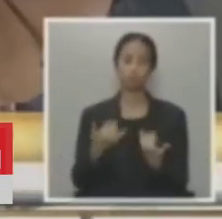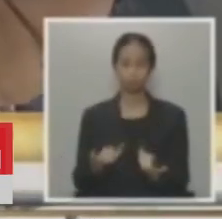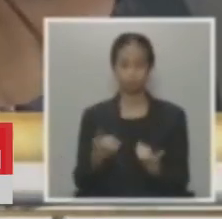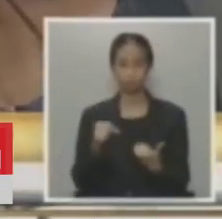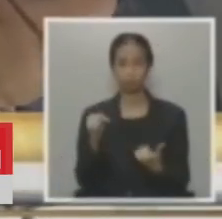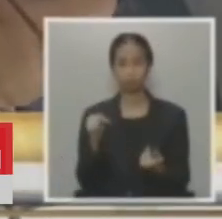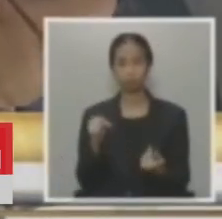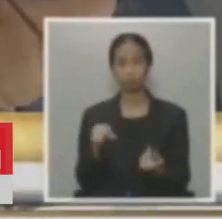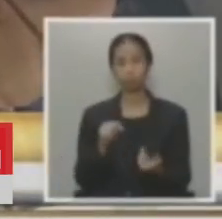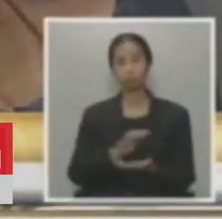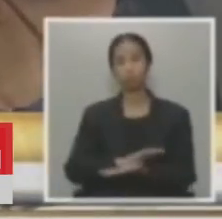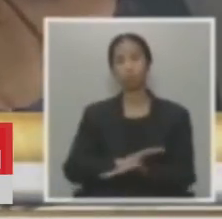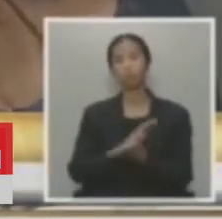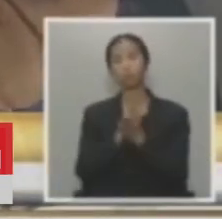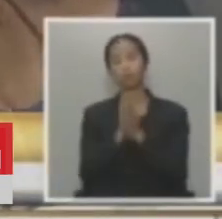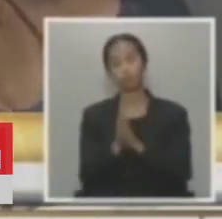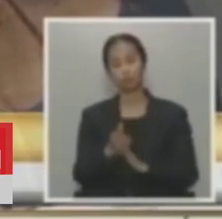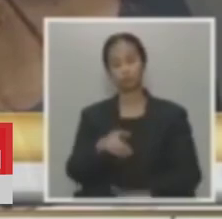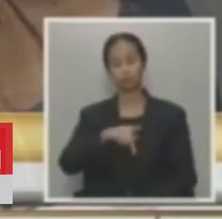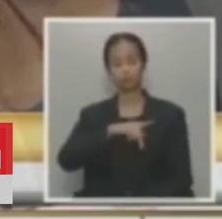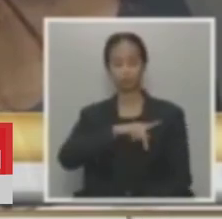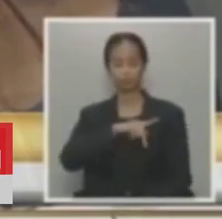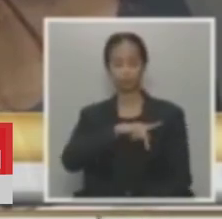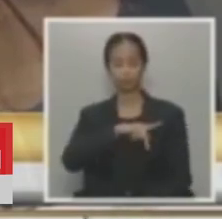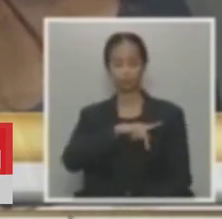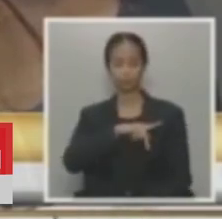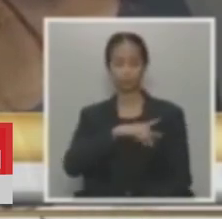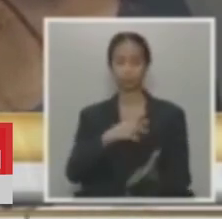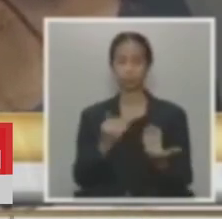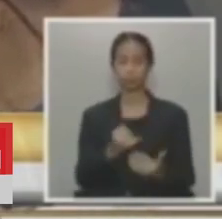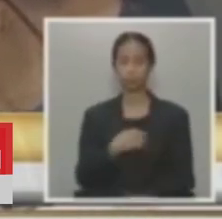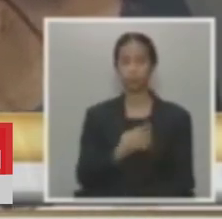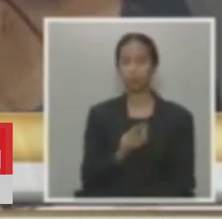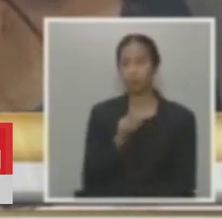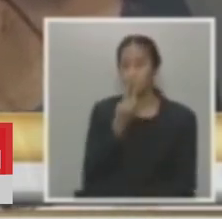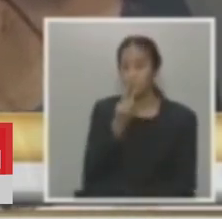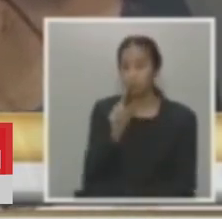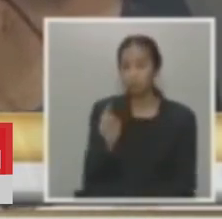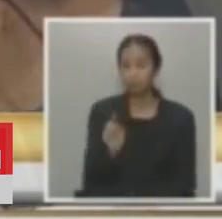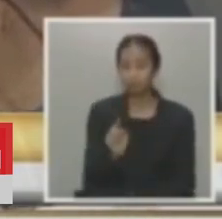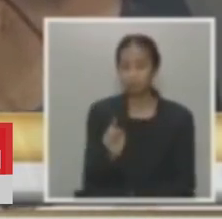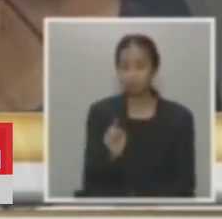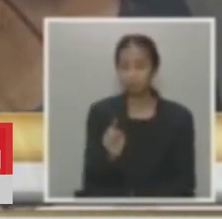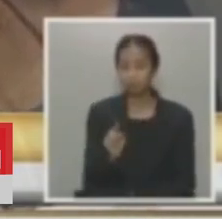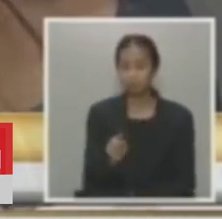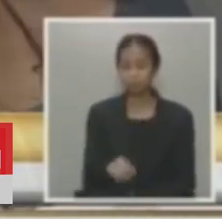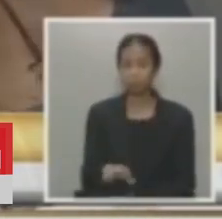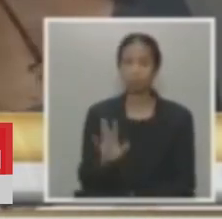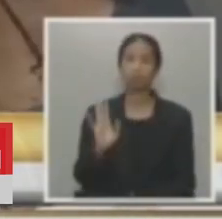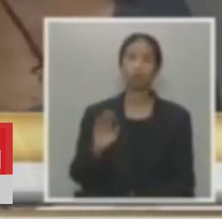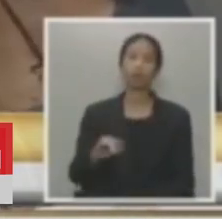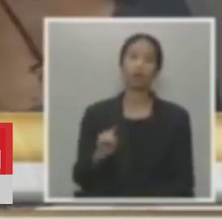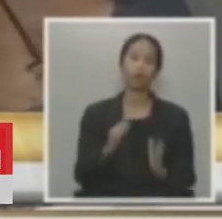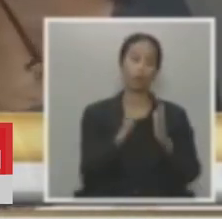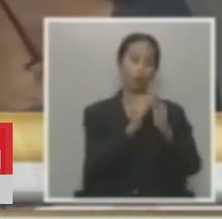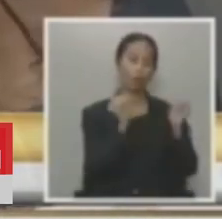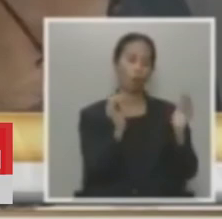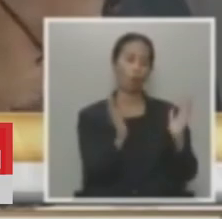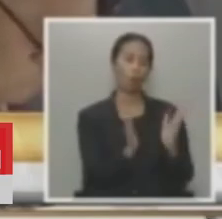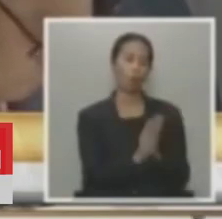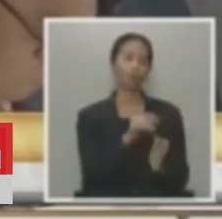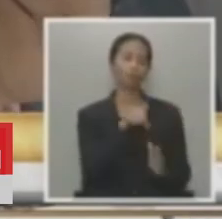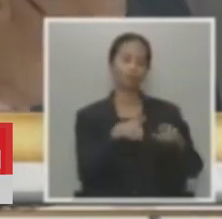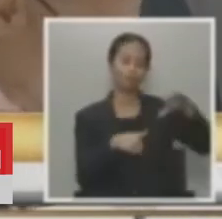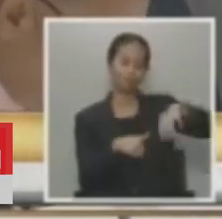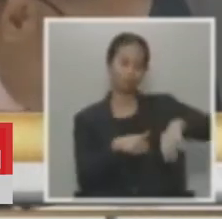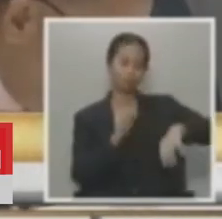ฏิรูปพระพุทธศาสนาวันนี้ท่านไปคิดอีกมุมหนึ่งว่าต้องไปเก็บภาษีวัดไปเก็บ